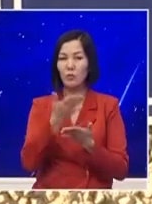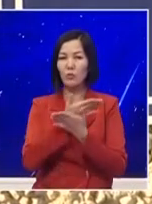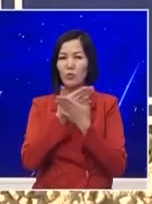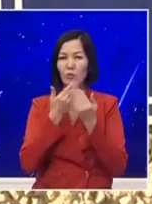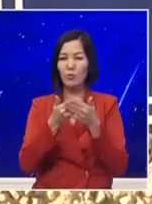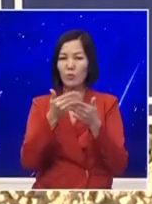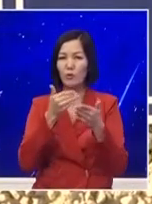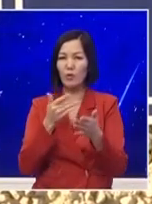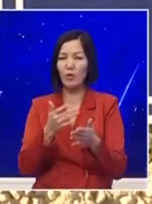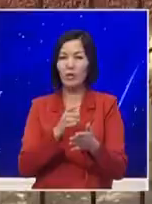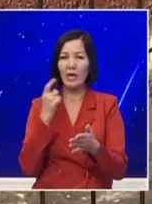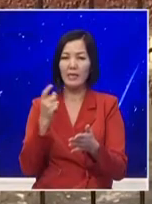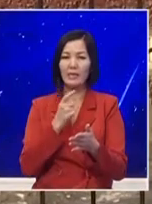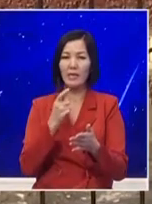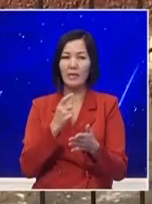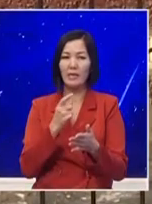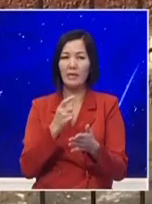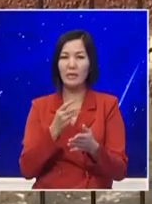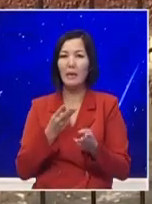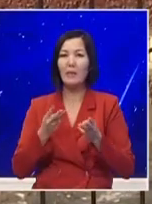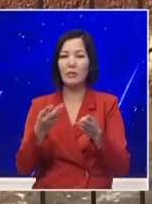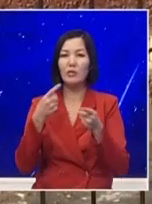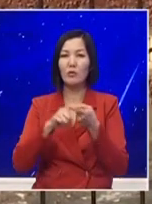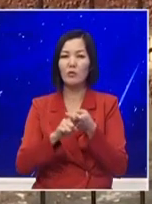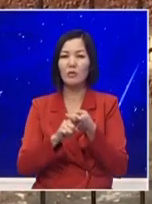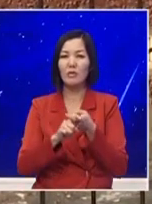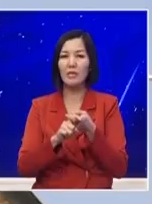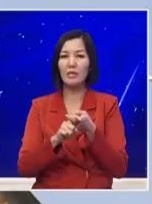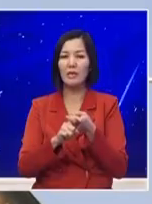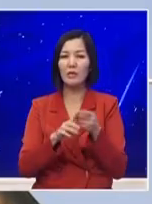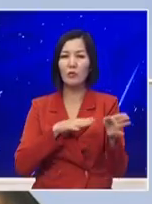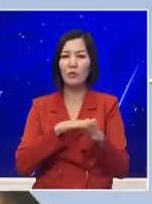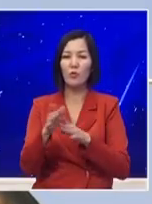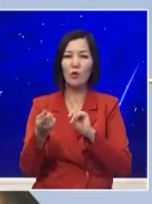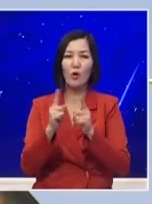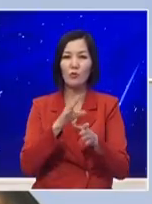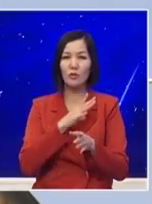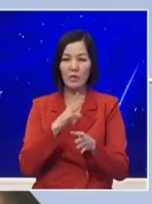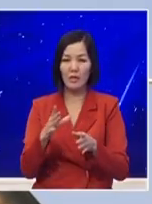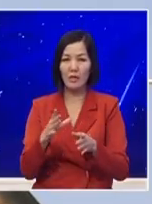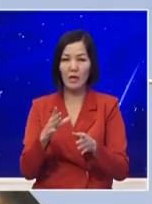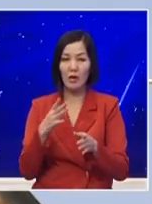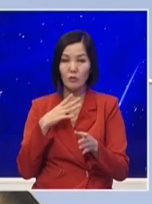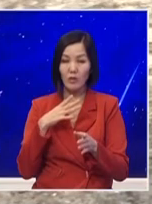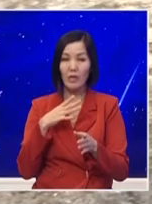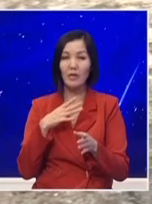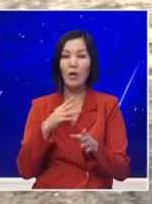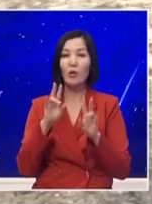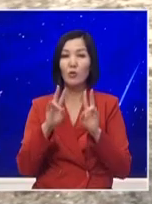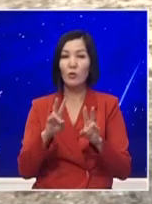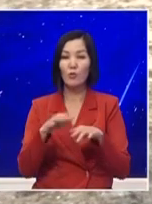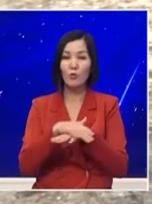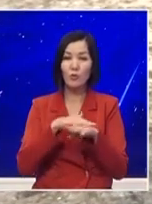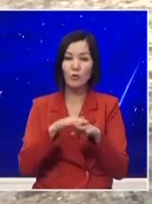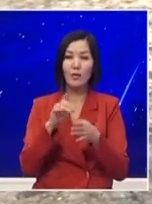бұрынғы меншік иесі болса, автономды пешке қосылған жылыту жүйесін толық ауыстырғанын айтады. Қалай болғанда да тұрғындар бір